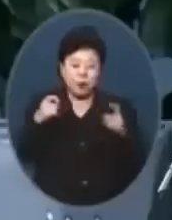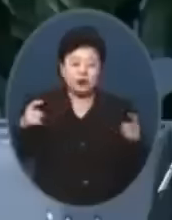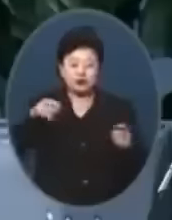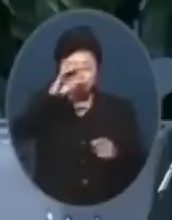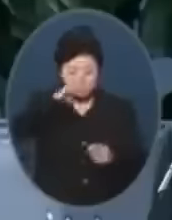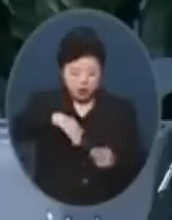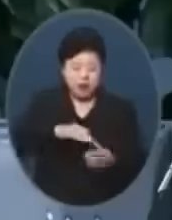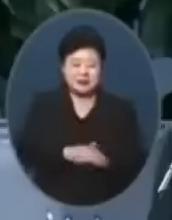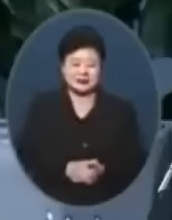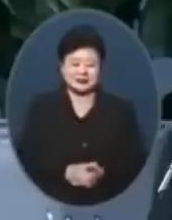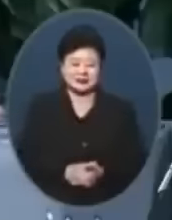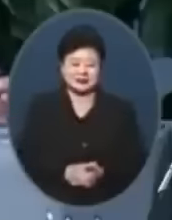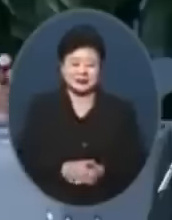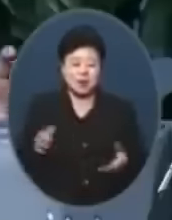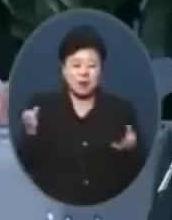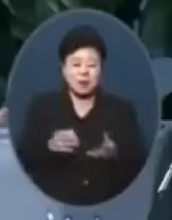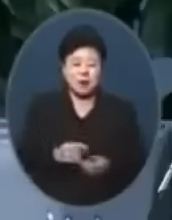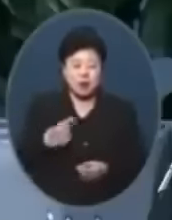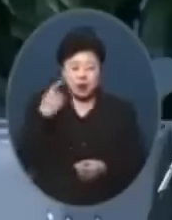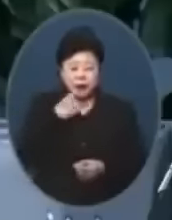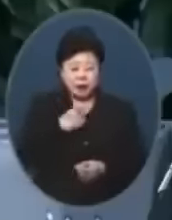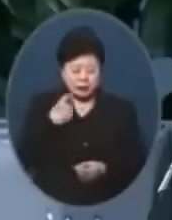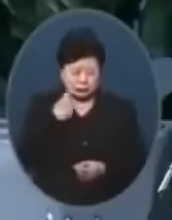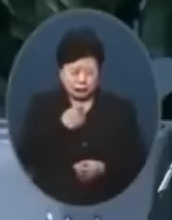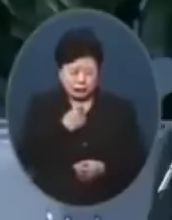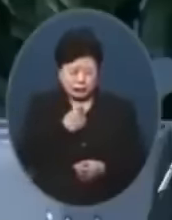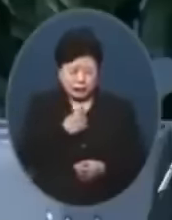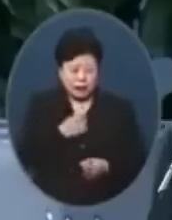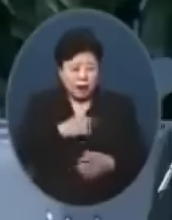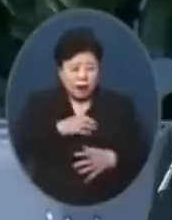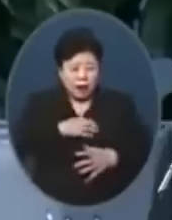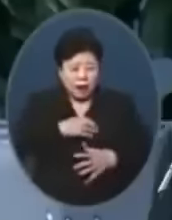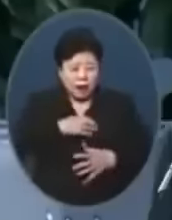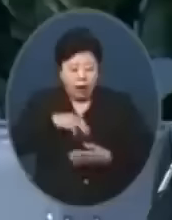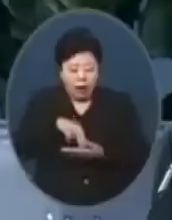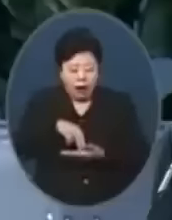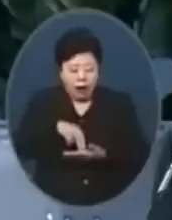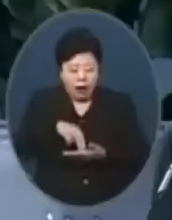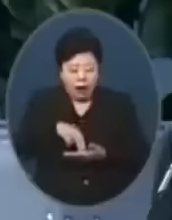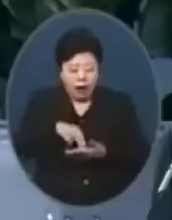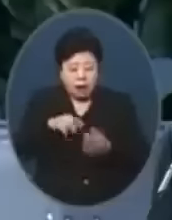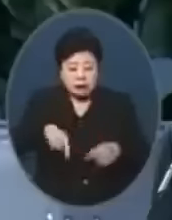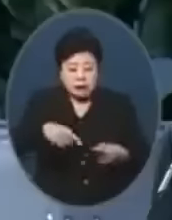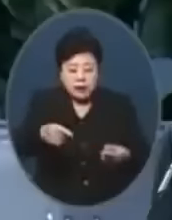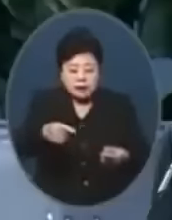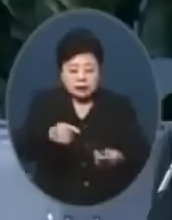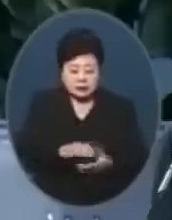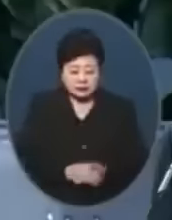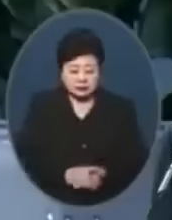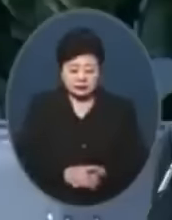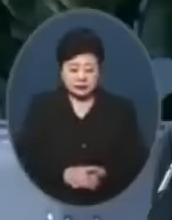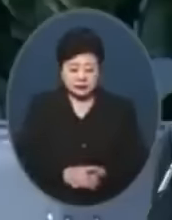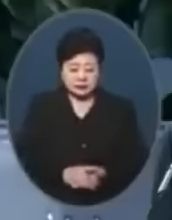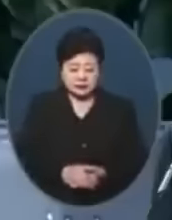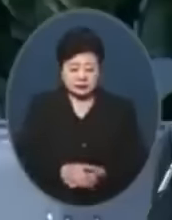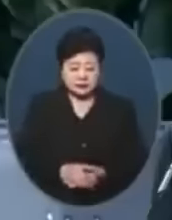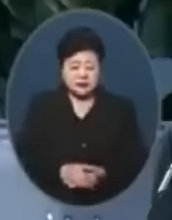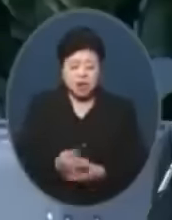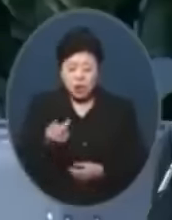불러들였습니다. 전부 얼굴이 샛노랗게 되어서 벌벌 떨면서 들어와서 우리 요셉의 동생에게